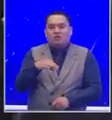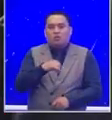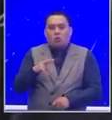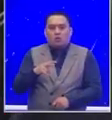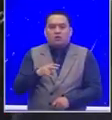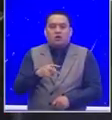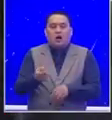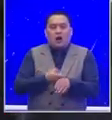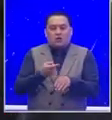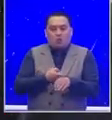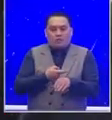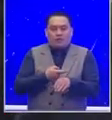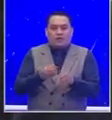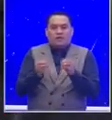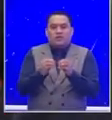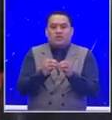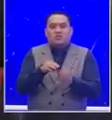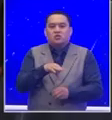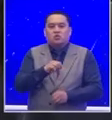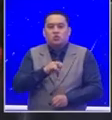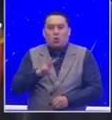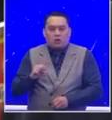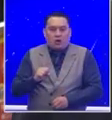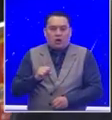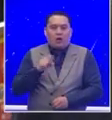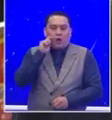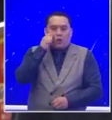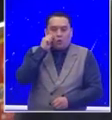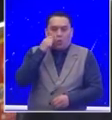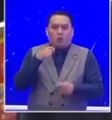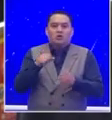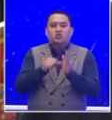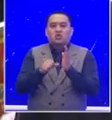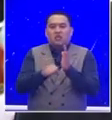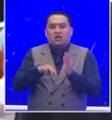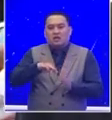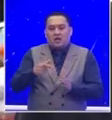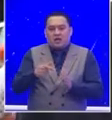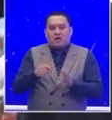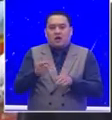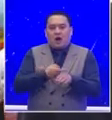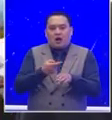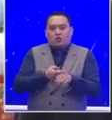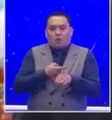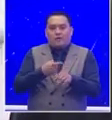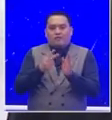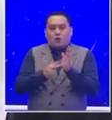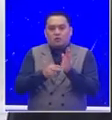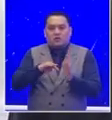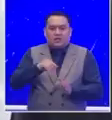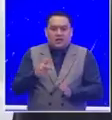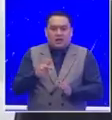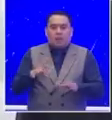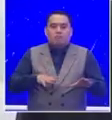картофеля, 10 тонн лука продали мы. Лук по 60 тенге, картофель по 80 тенге. Если